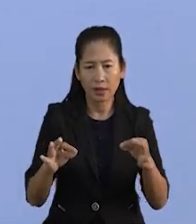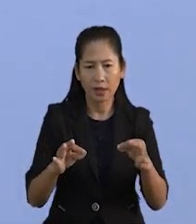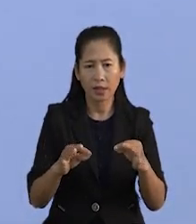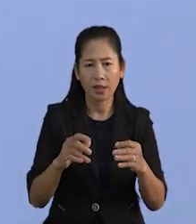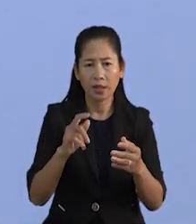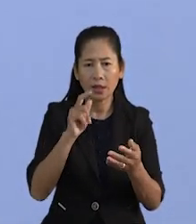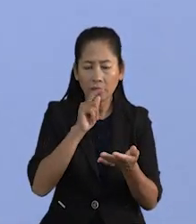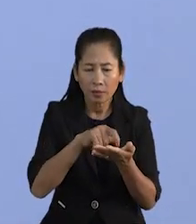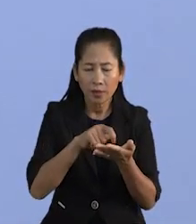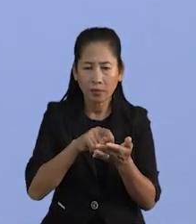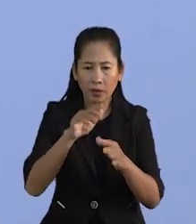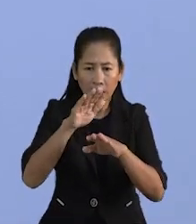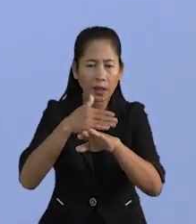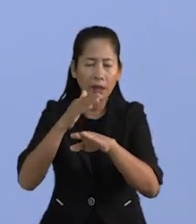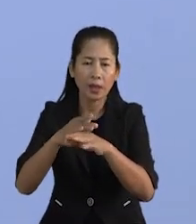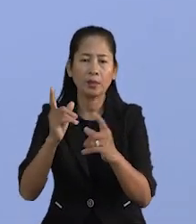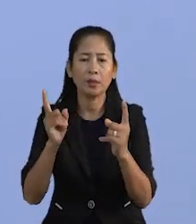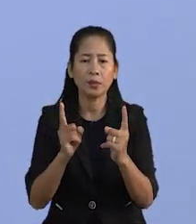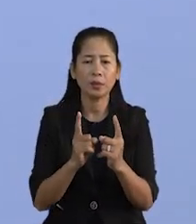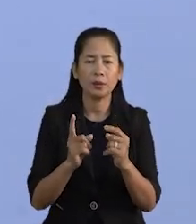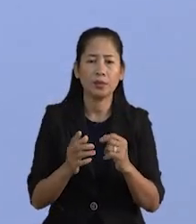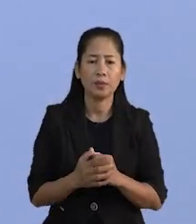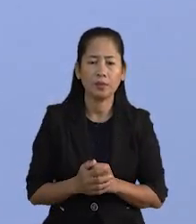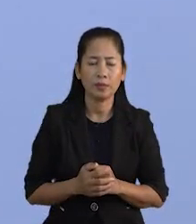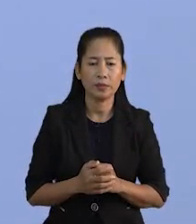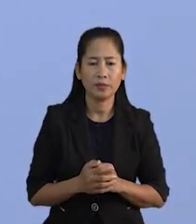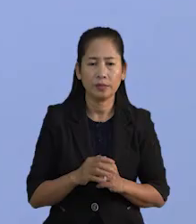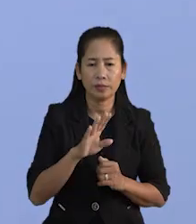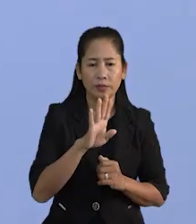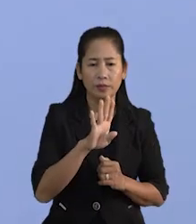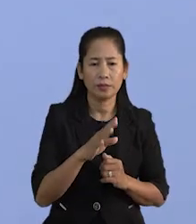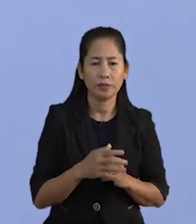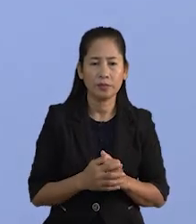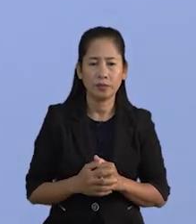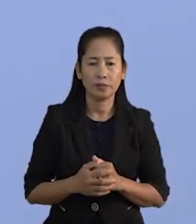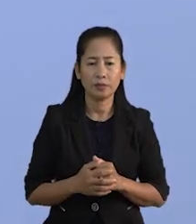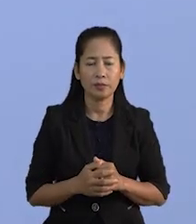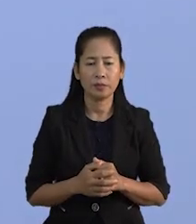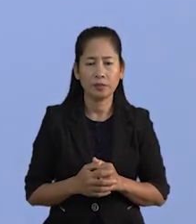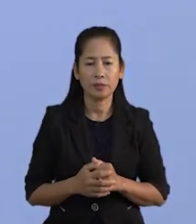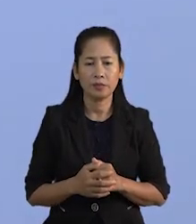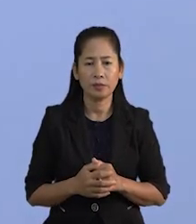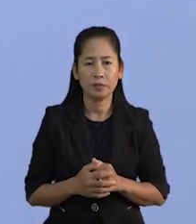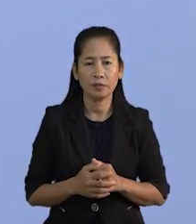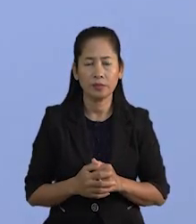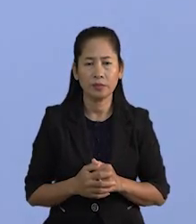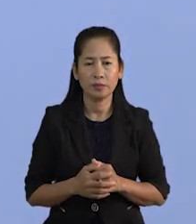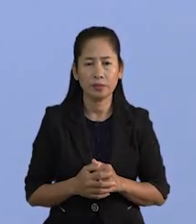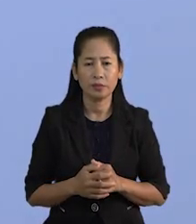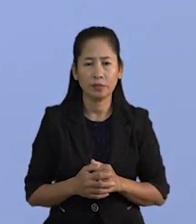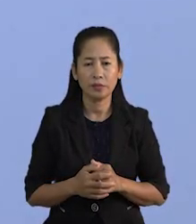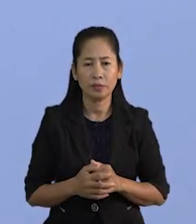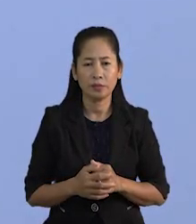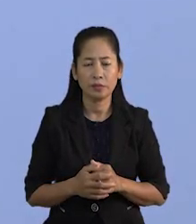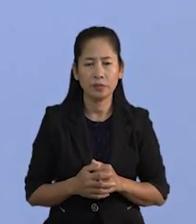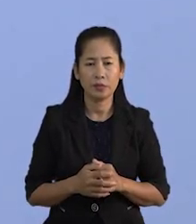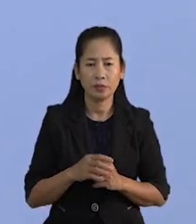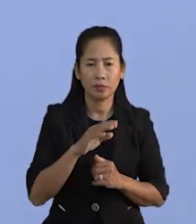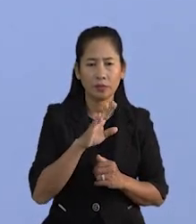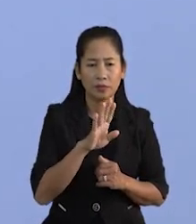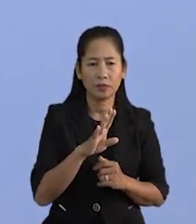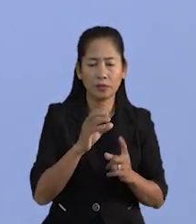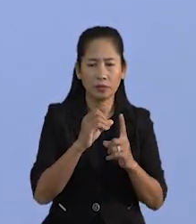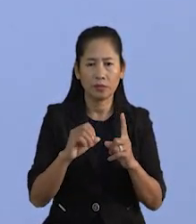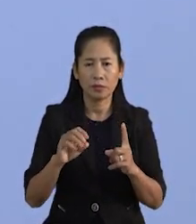ន់ហៅកូនឲ្យមកជុំគ្នាវិញបាទអញ្ចឹងលោកគ្រូដាក់លេខ4នៅលបាស់នេះណាកូនណាបាទអញ្ចឹងលេខ4